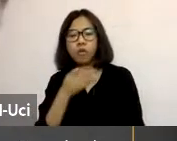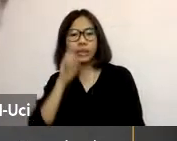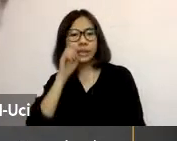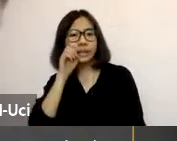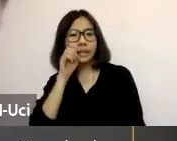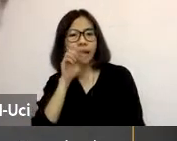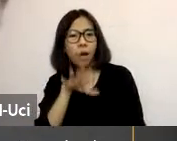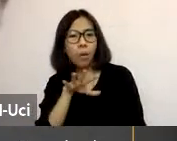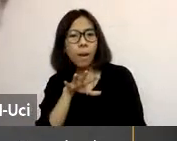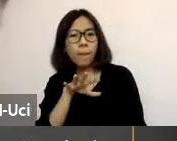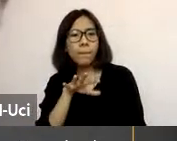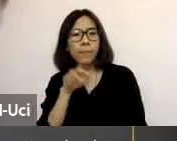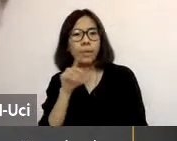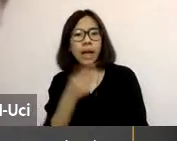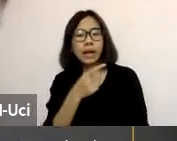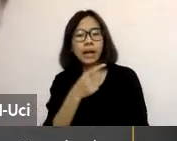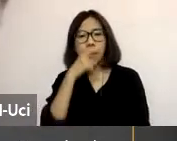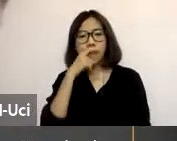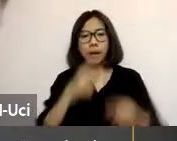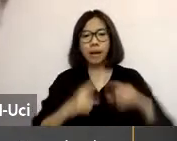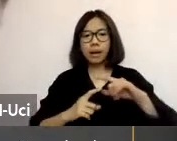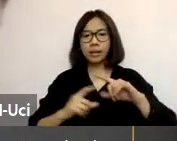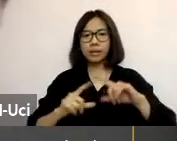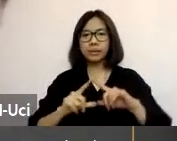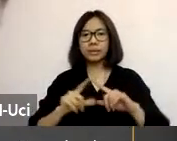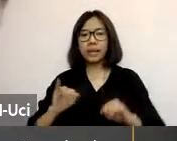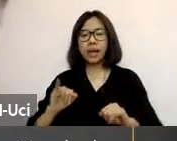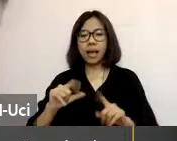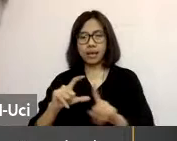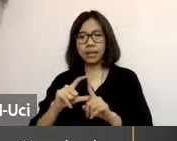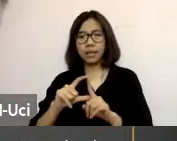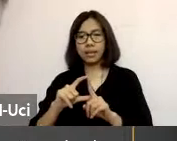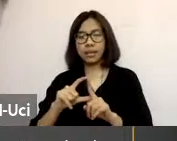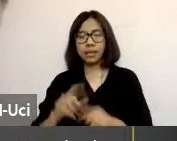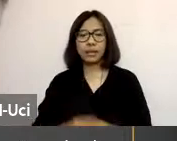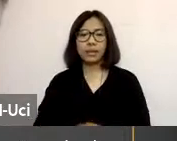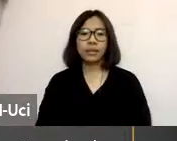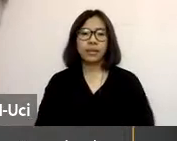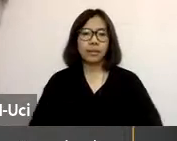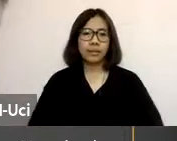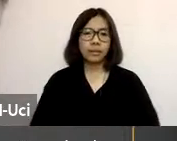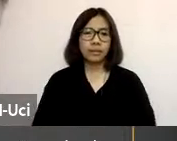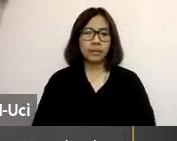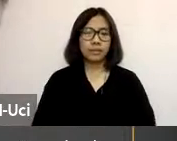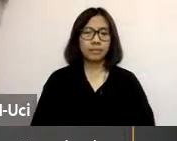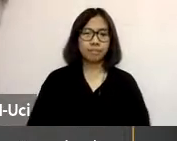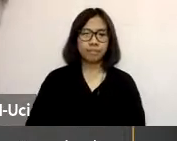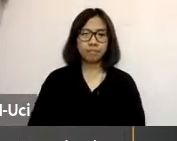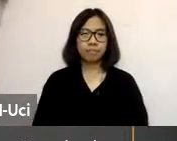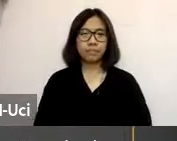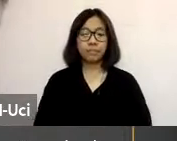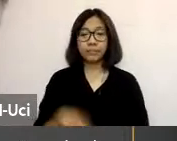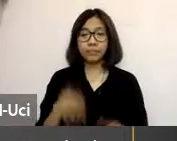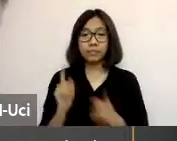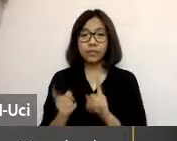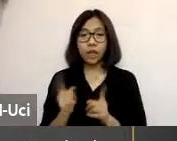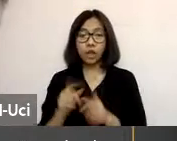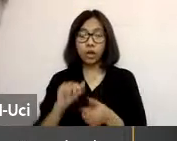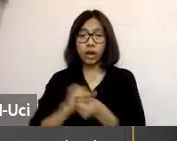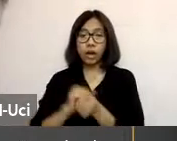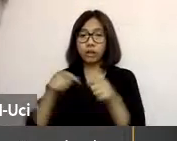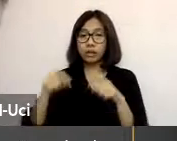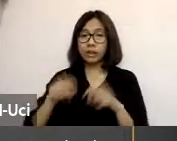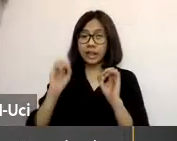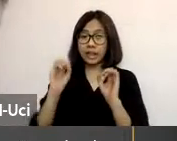pertanyaan Pak Said Sutomo kalau eh kasus ini terjadi saat ini